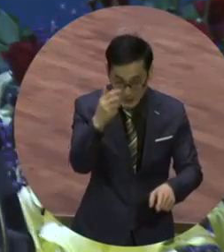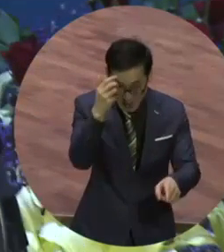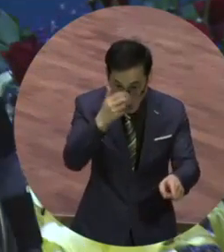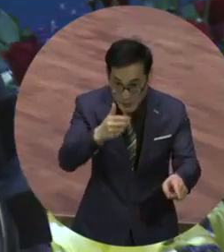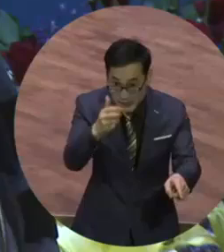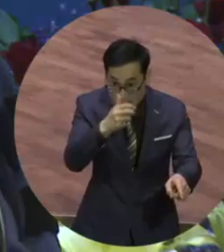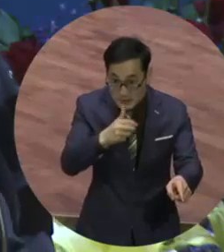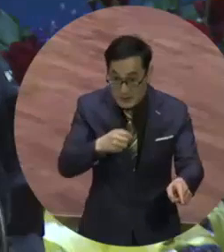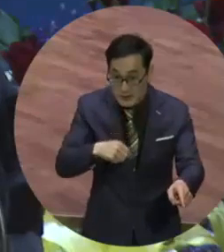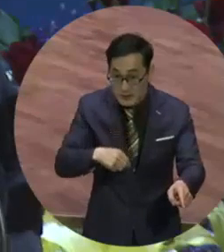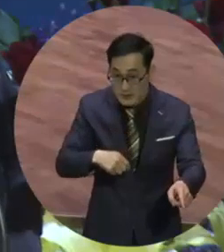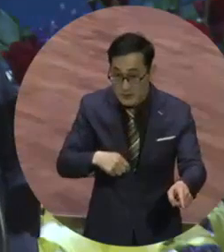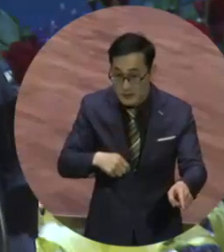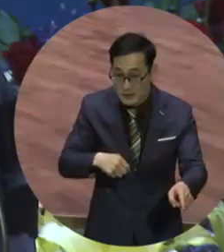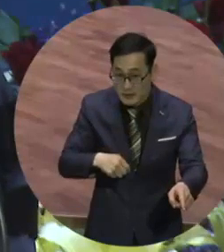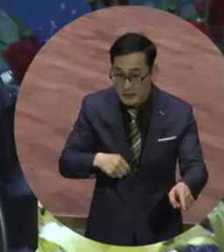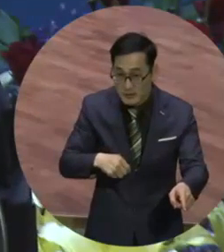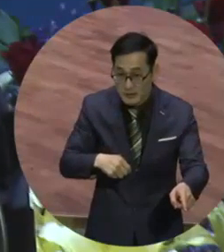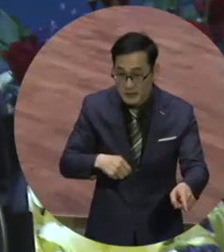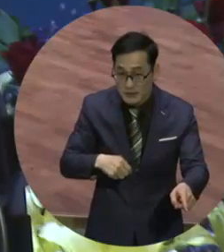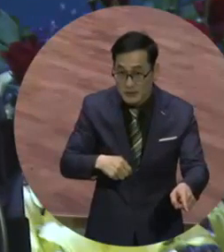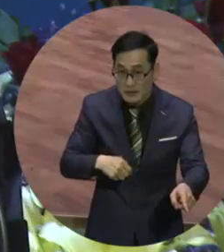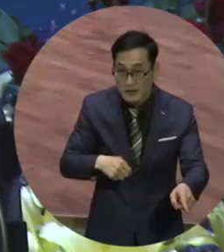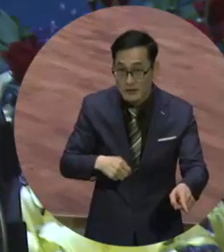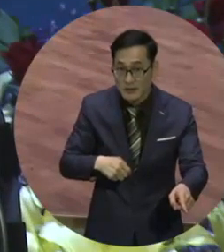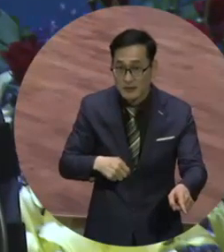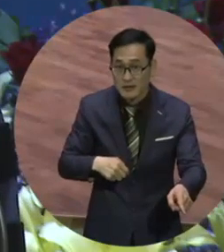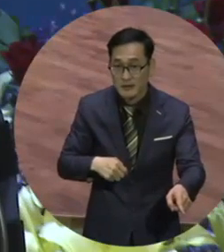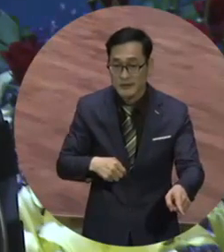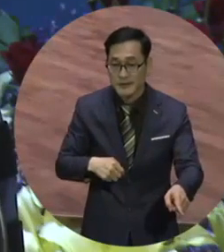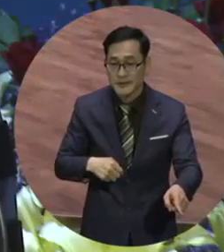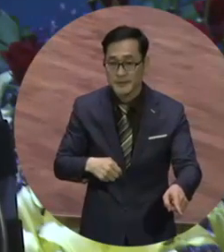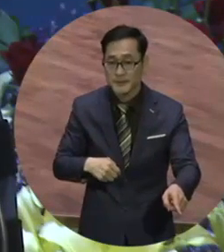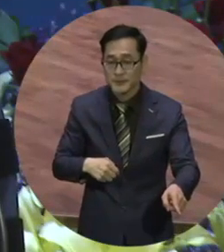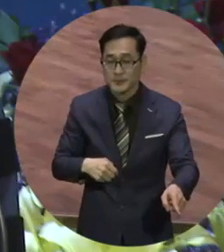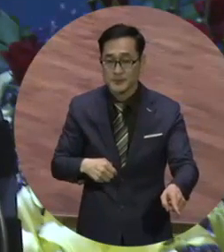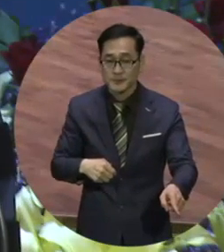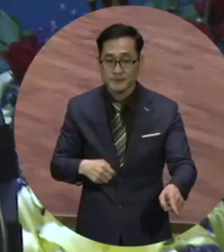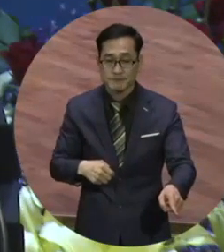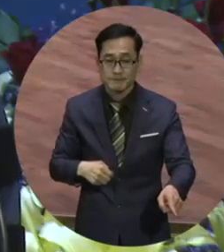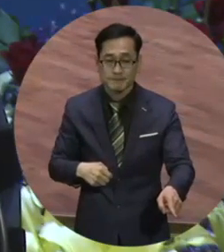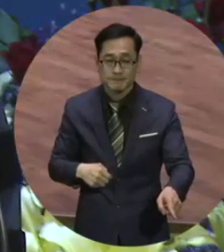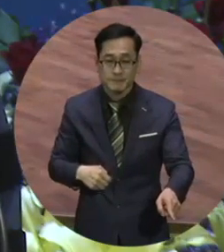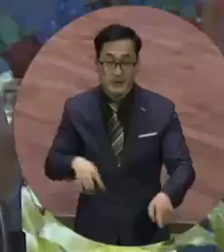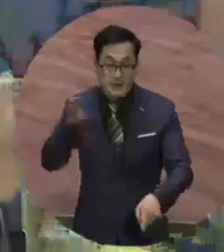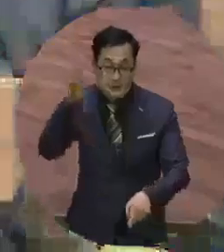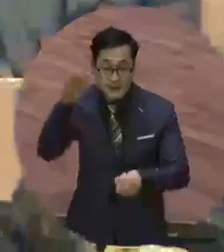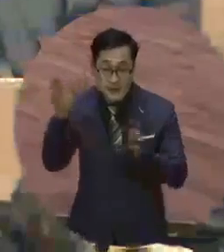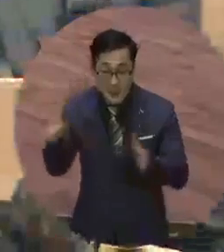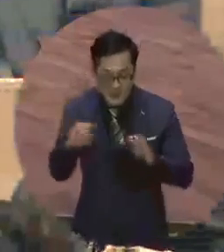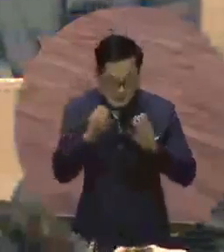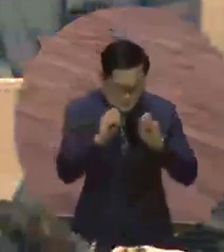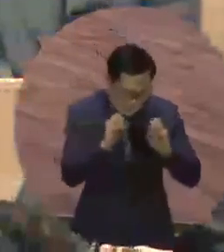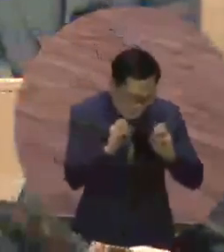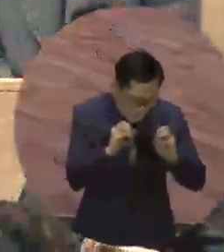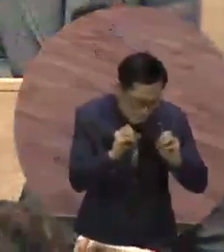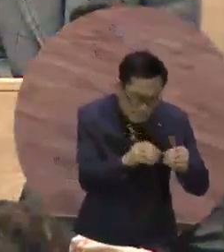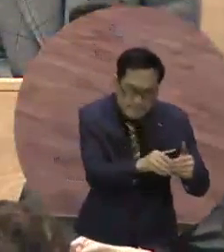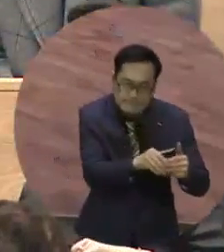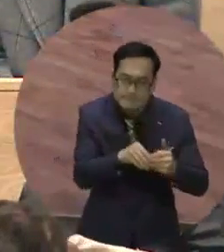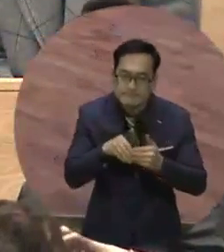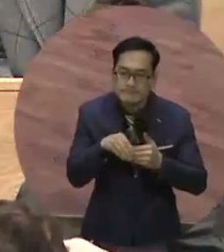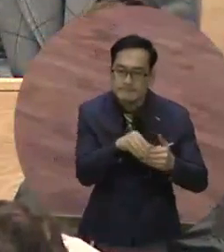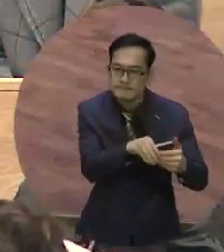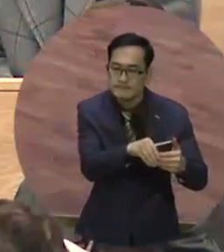영혼들을 건져내는 삶을 사는 것이 최고의 사순절인 줄 믿으시기 바랍니다.